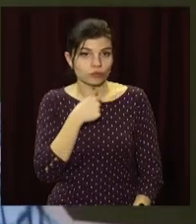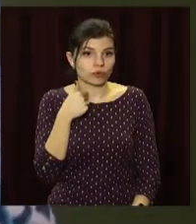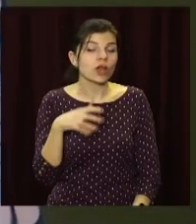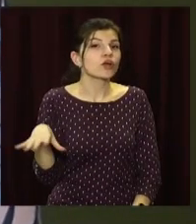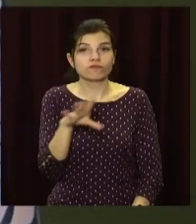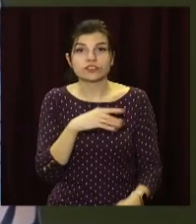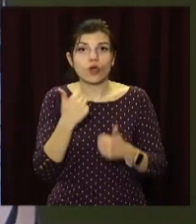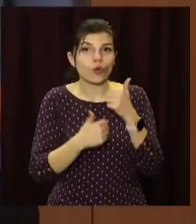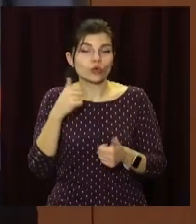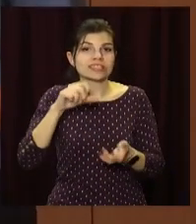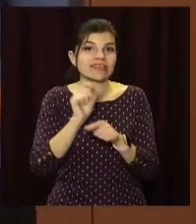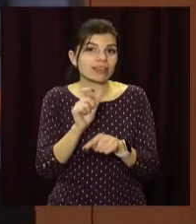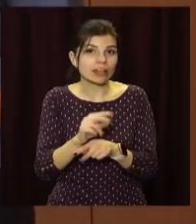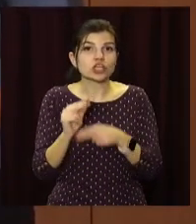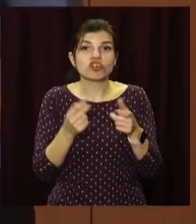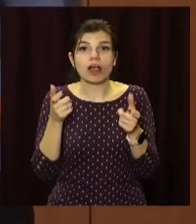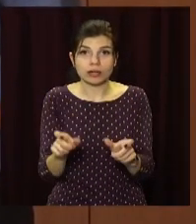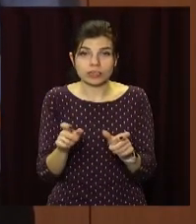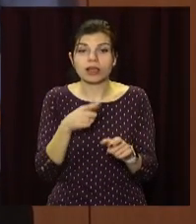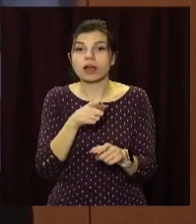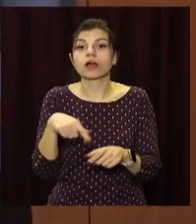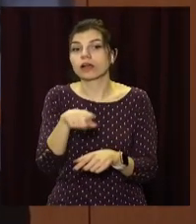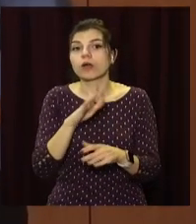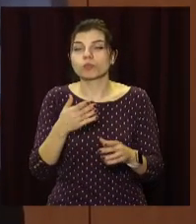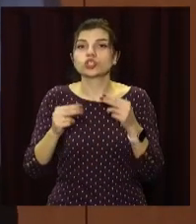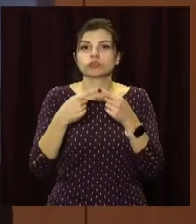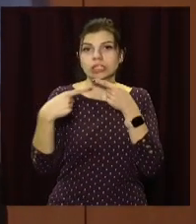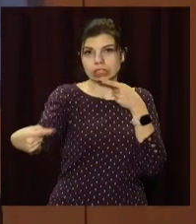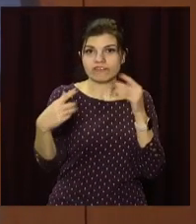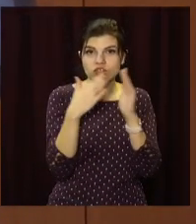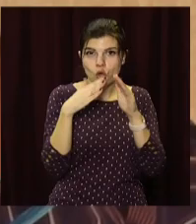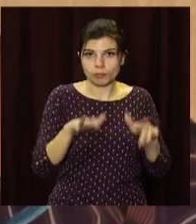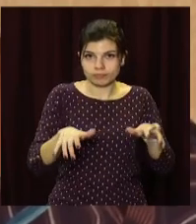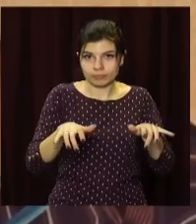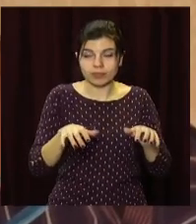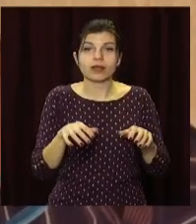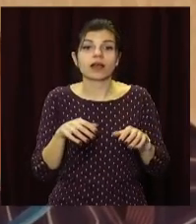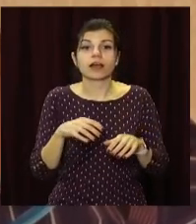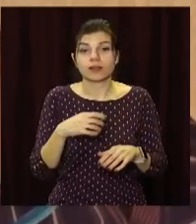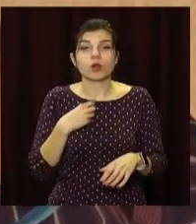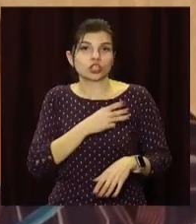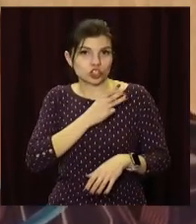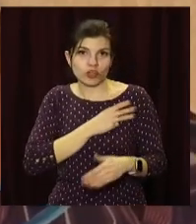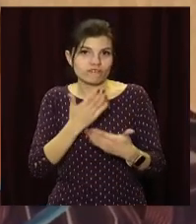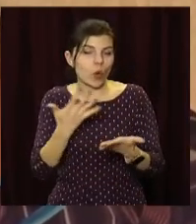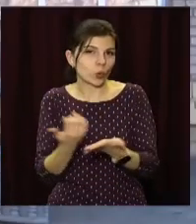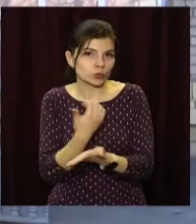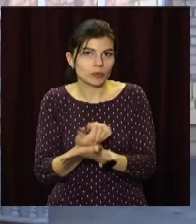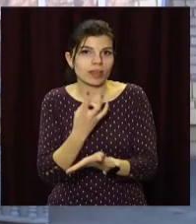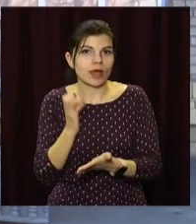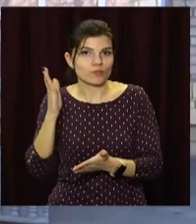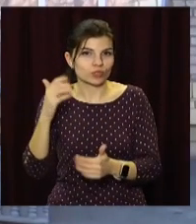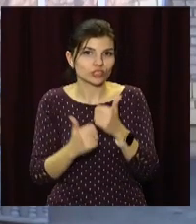Усі конкурсні завдання через карантин учасники долатимуть дистанційно, тож відкритий бажає Наталі Васильівні успіхів.